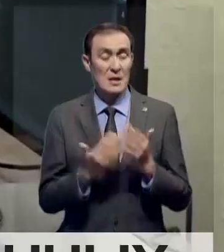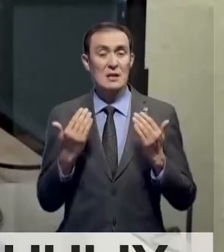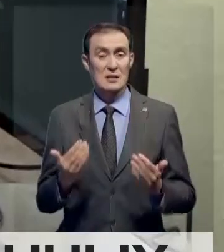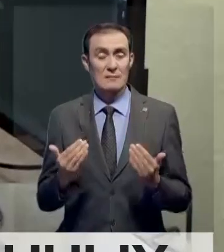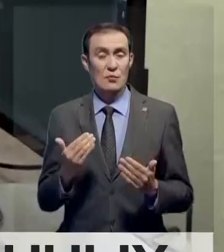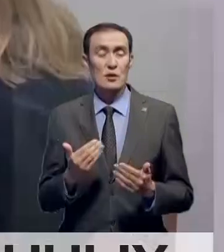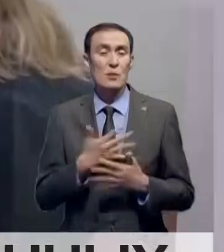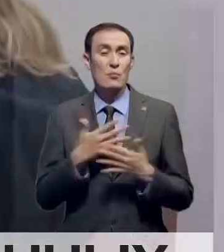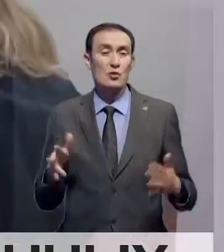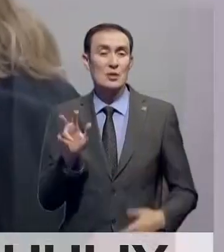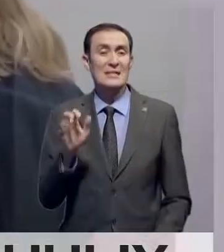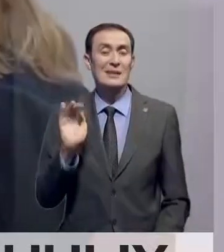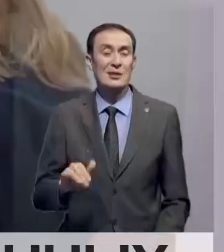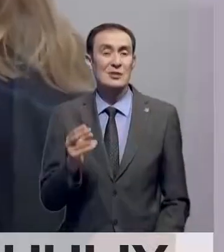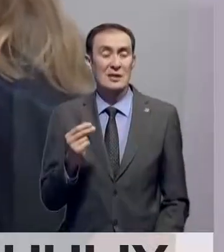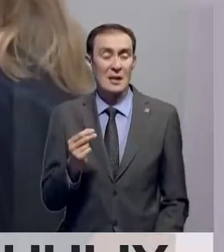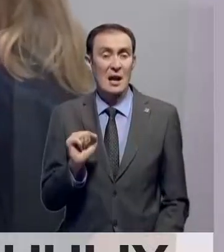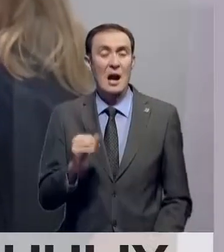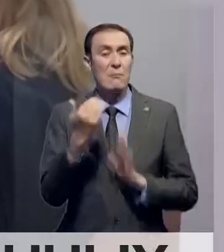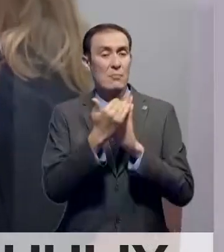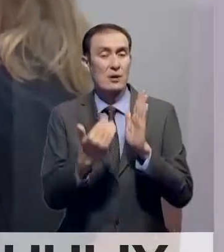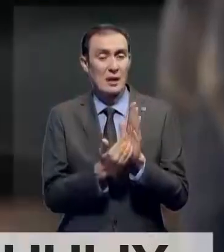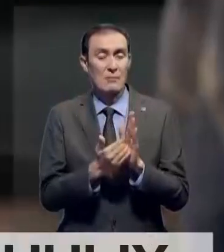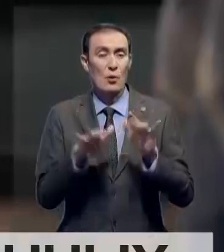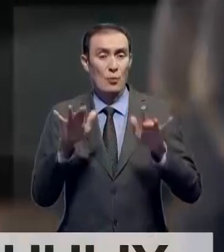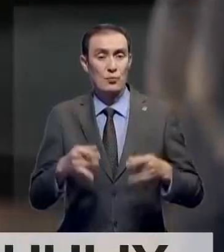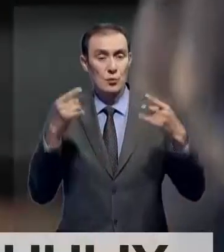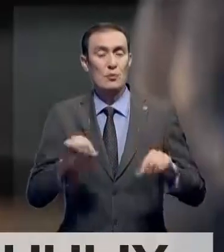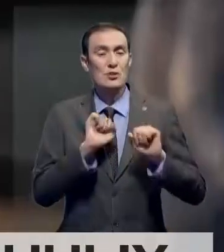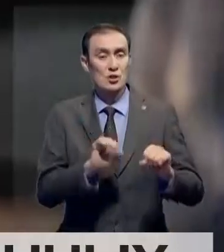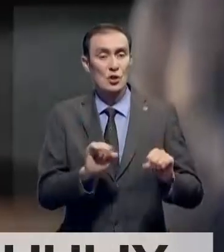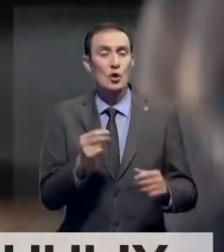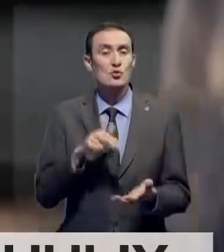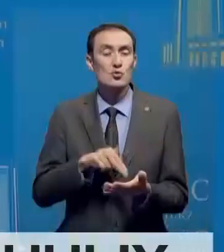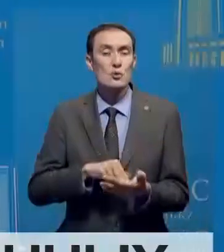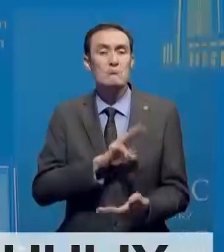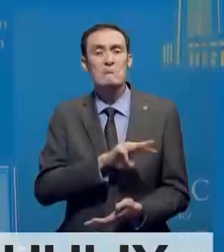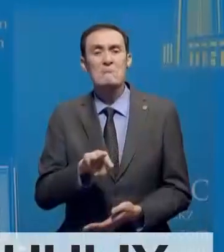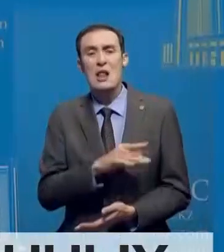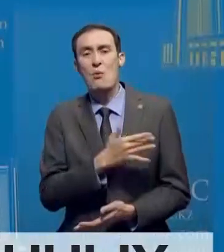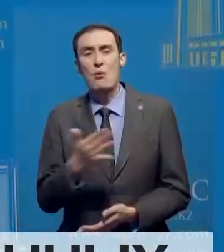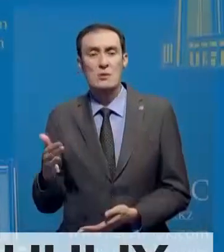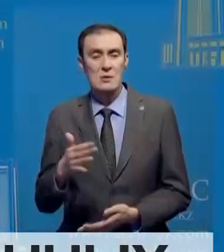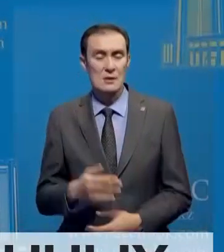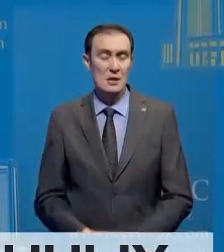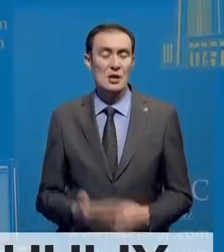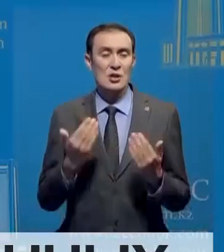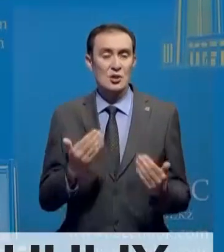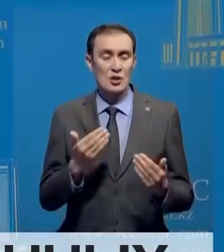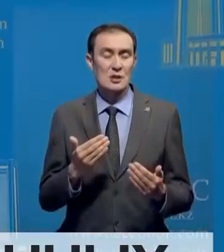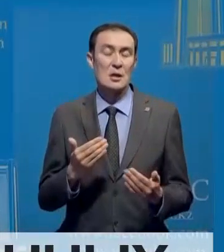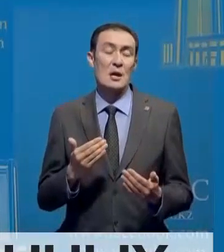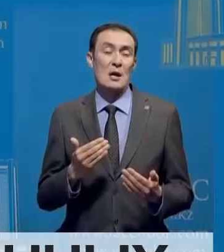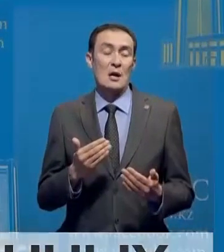сегодня это чуть больше 300 тысяч тенге, а программное обеспечение по защите стоит миллионы. Сейчас вот действующие меры по